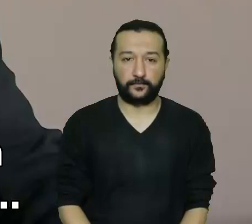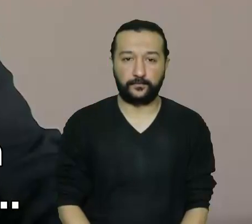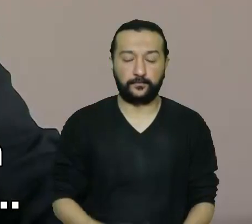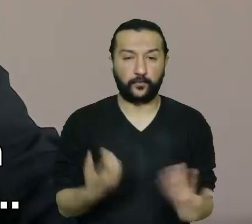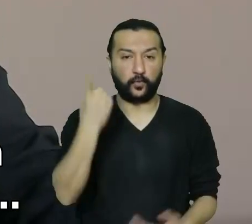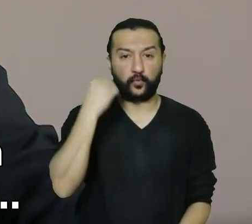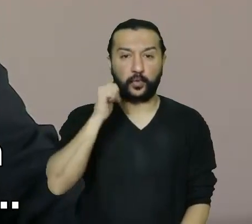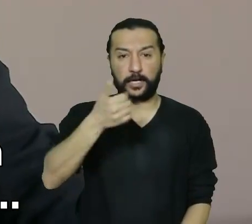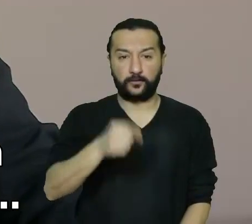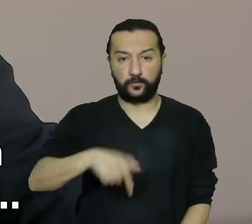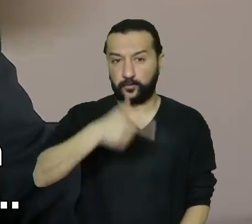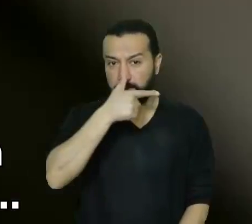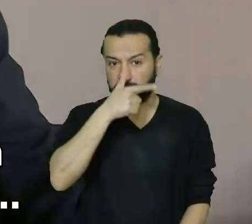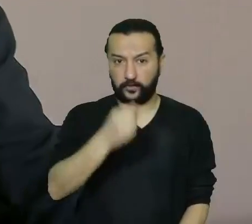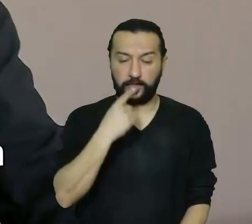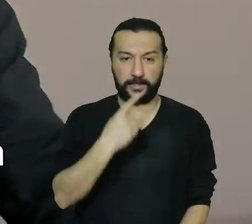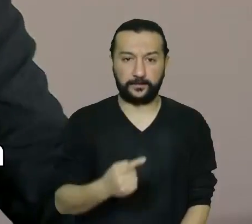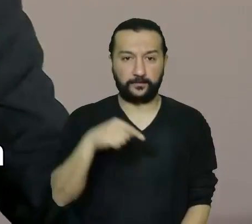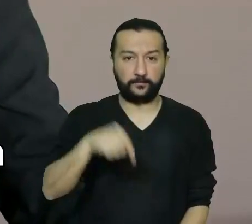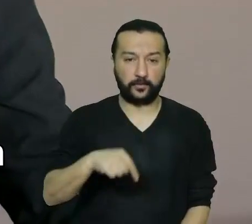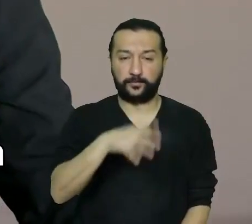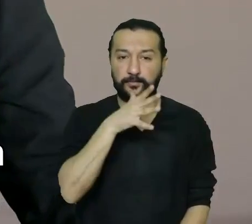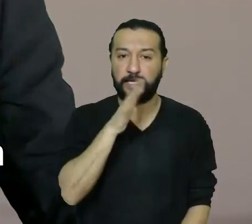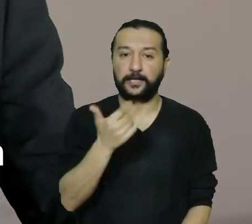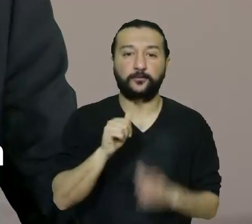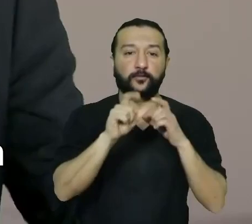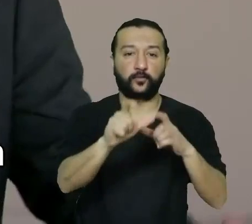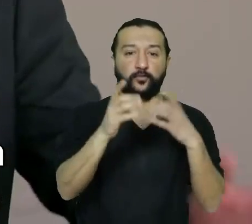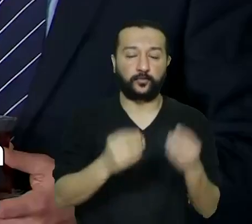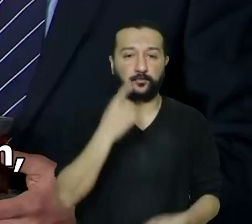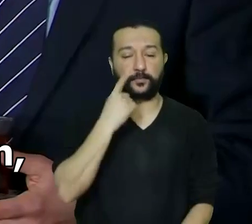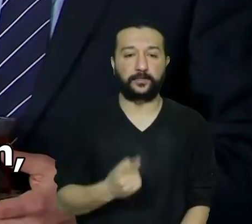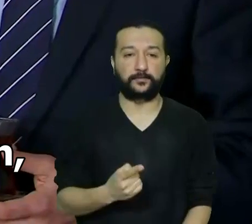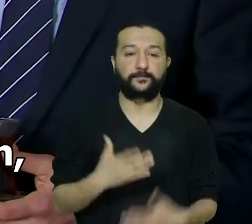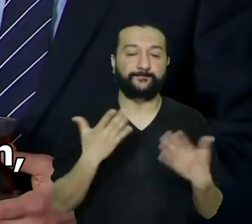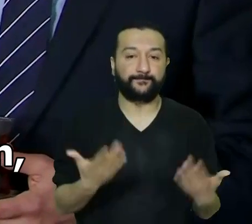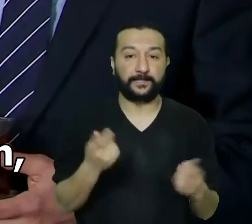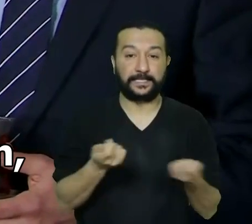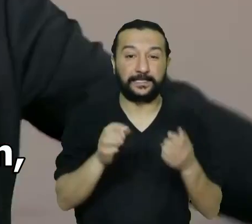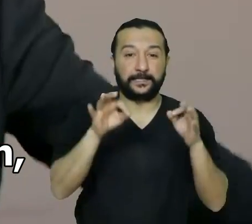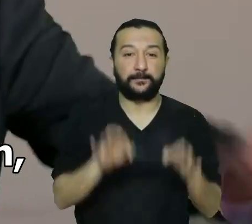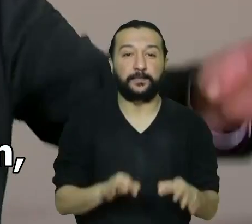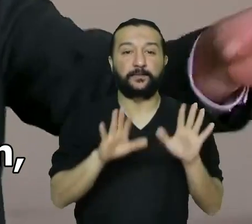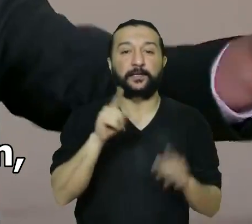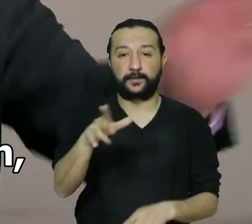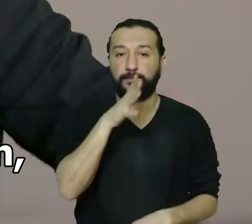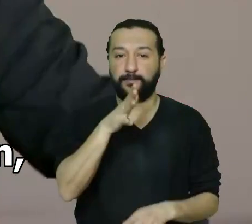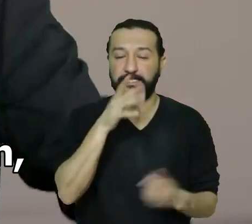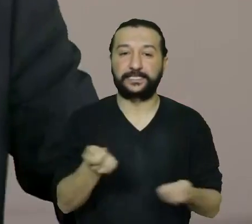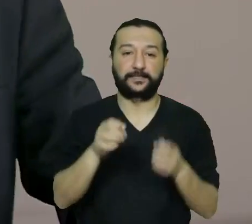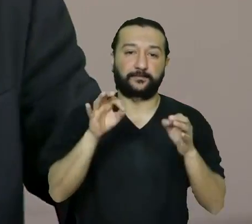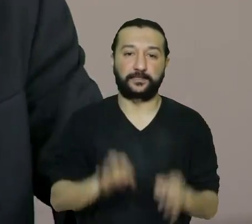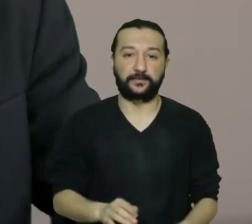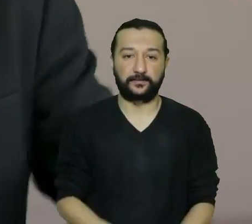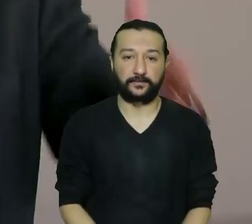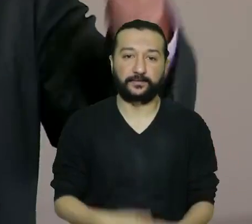Dün yarın olsaydı bugün perşembe olurdu dersem, bu bilmeceyi hangi gün sormuş olurdum? Buyur. Daha mesaiye başlamadan bilmece mesaisi